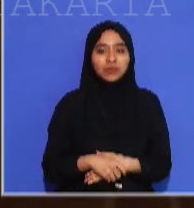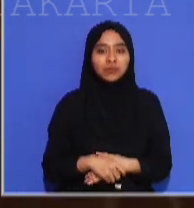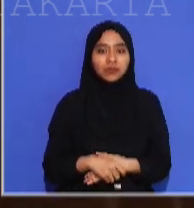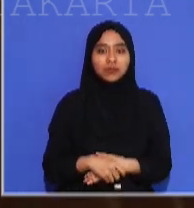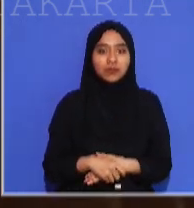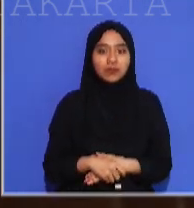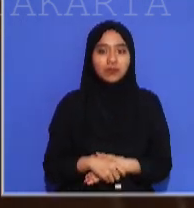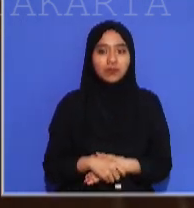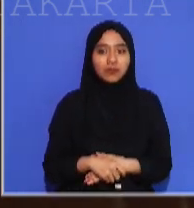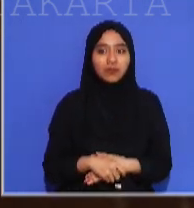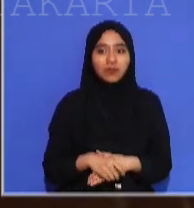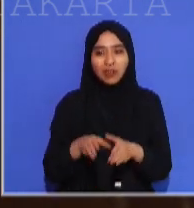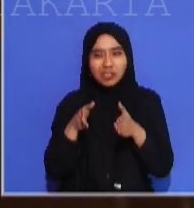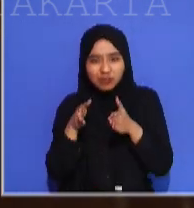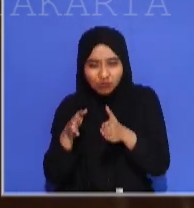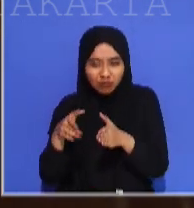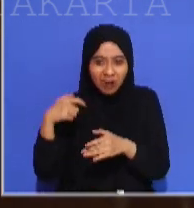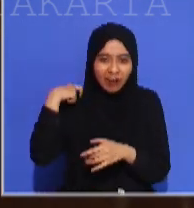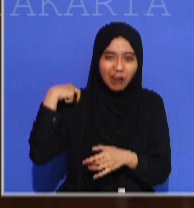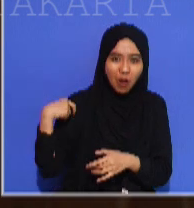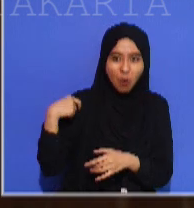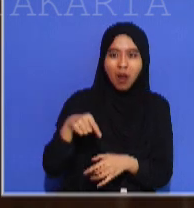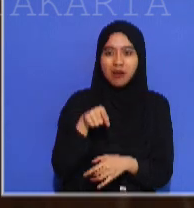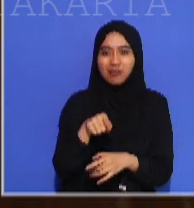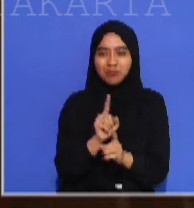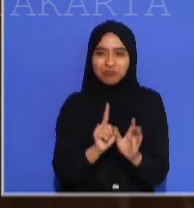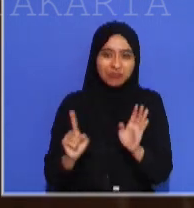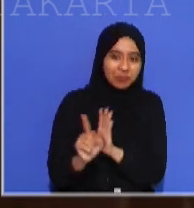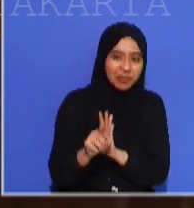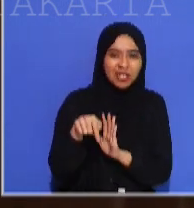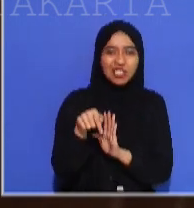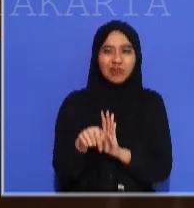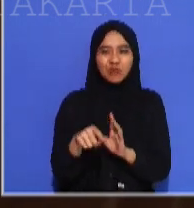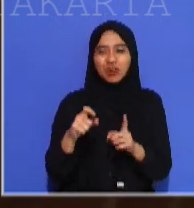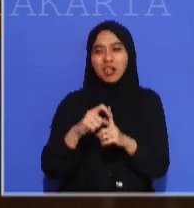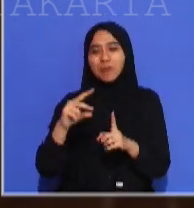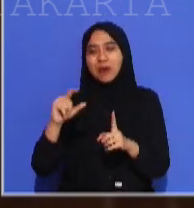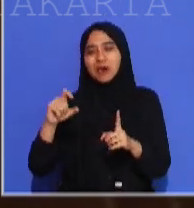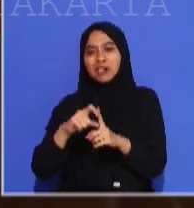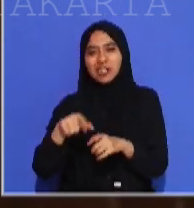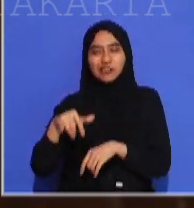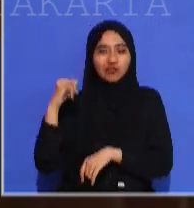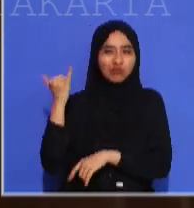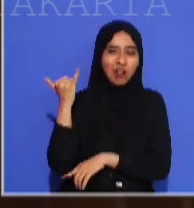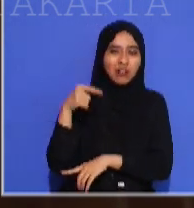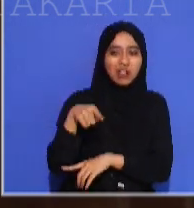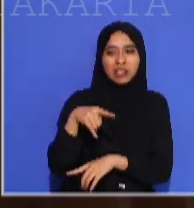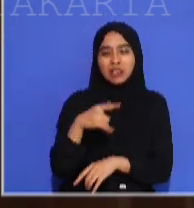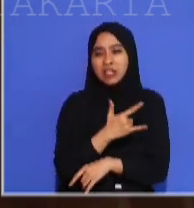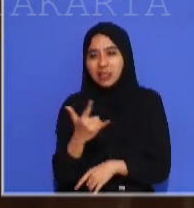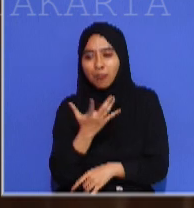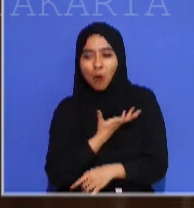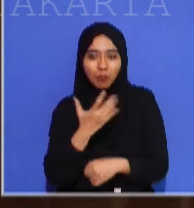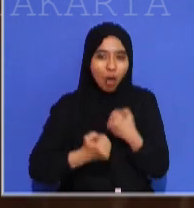kedewanan, intinya kami sebagai pimpinan di DPRD Daerah Istimewa Yogyakarta ini, kami tetap untuk bekerja sama